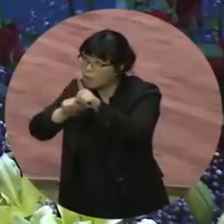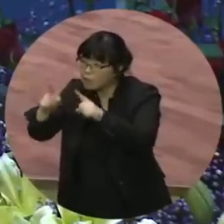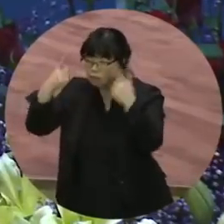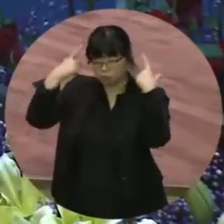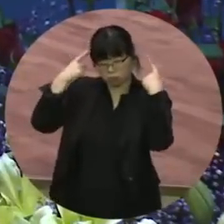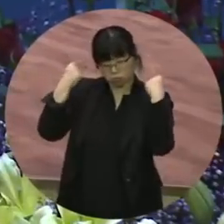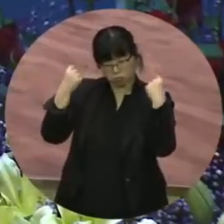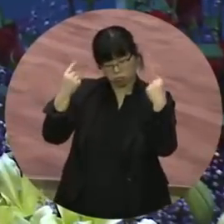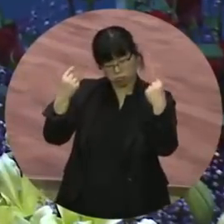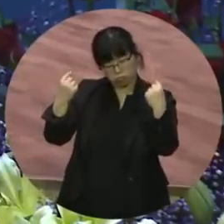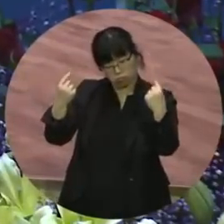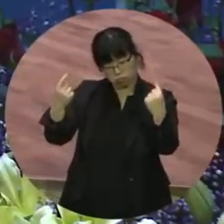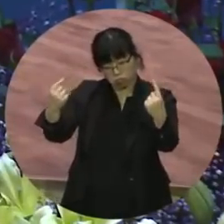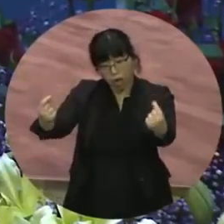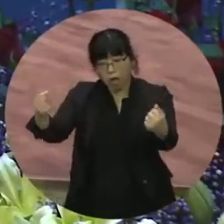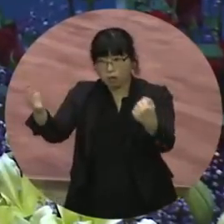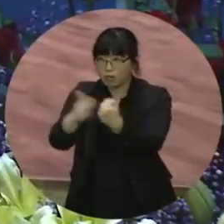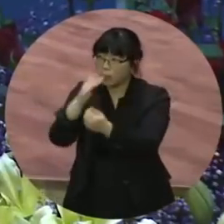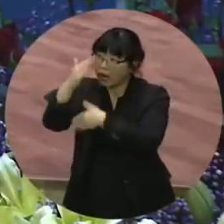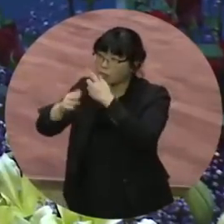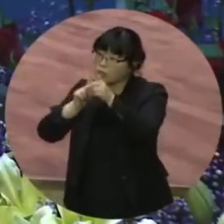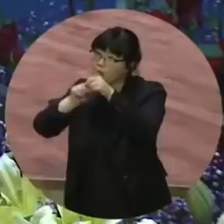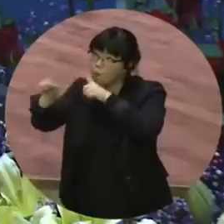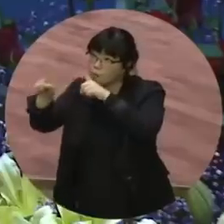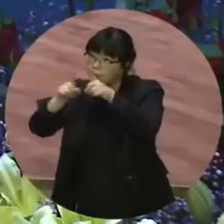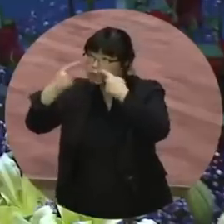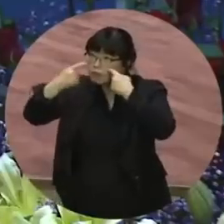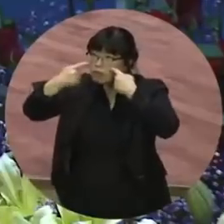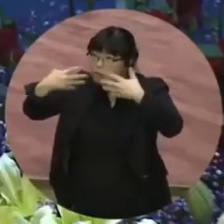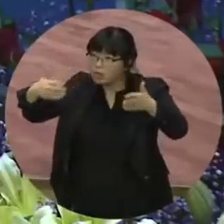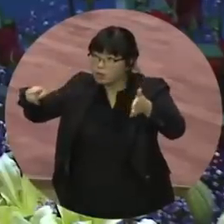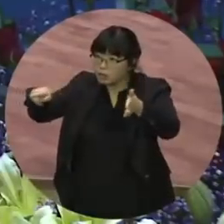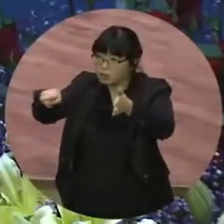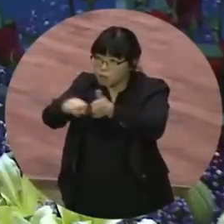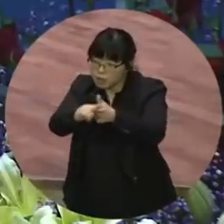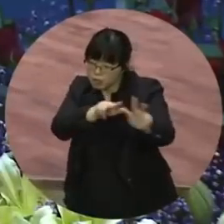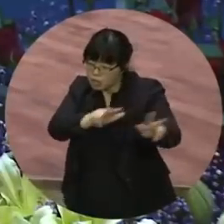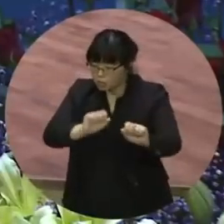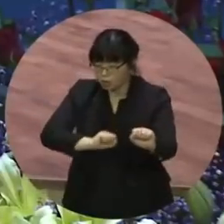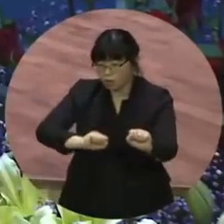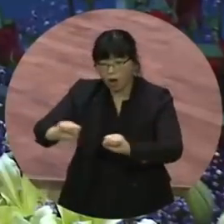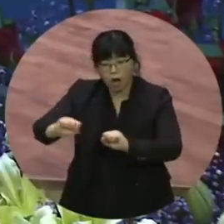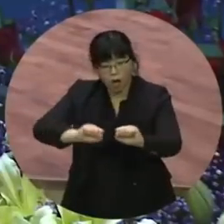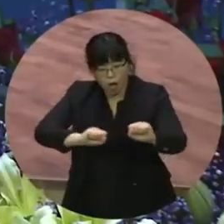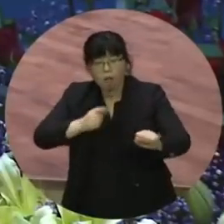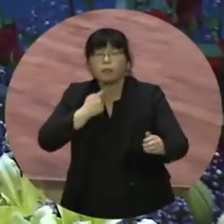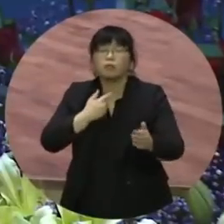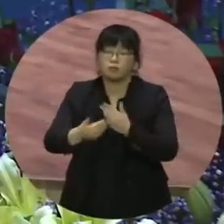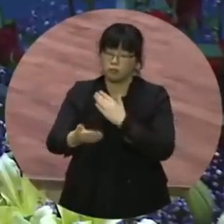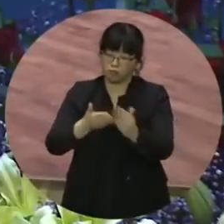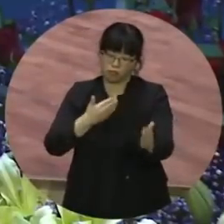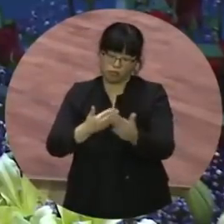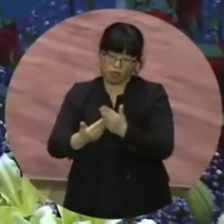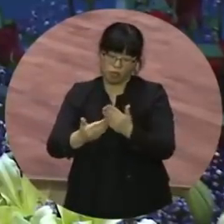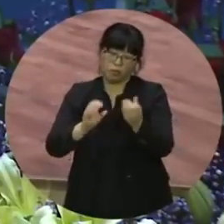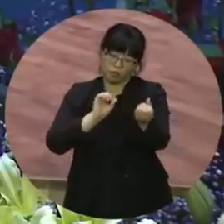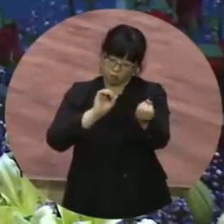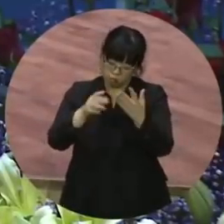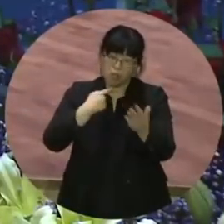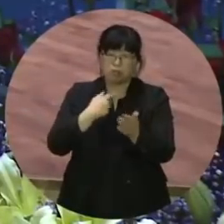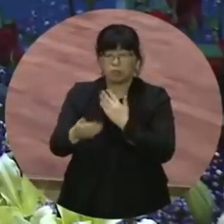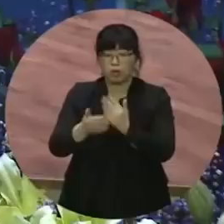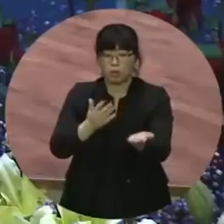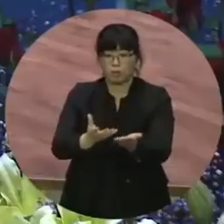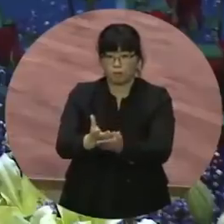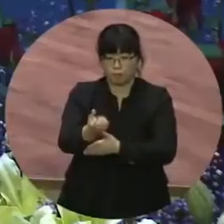왜 응답을 못 받느냐? 말씀을 못 잡아서 그래요. 말씀을 잡고 그 말씀대로 아멘하고 순종하고 나가면 하나님 뭐